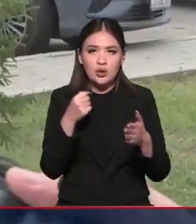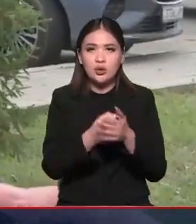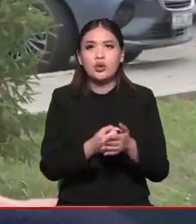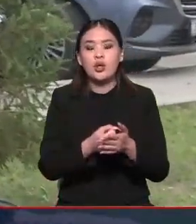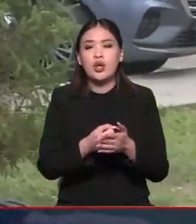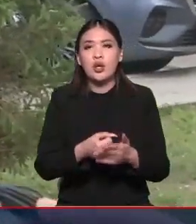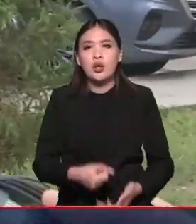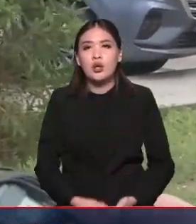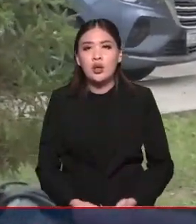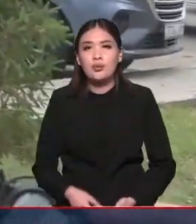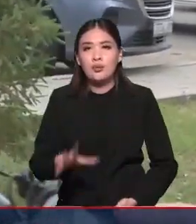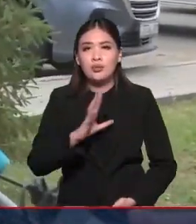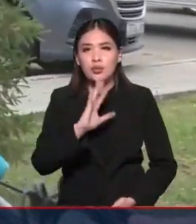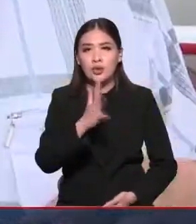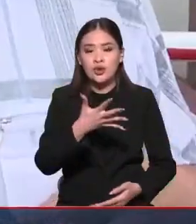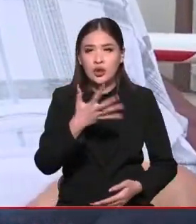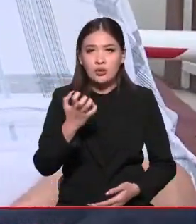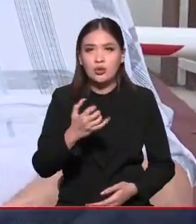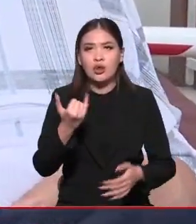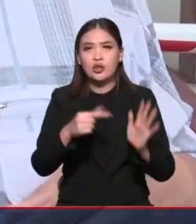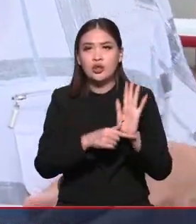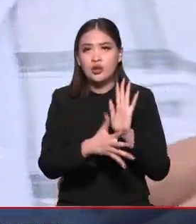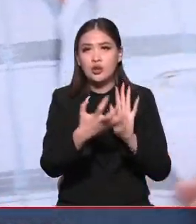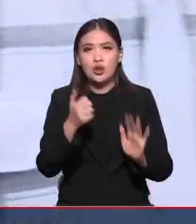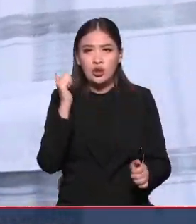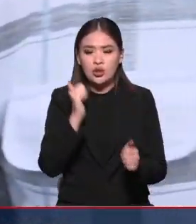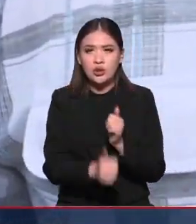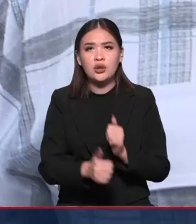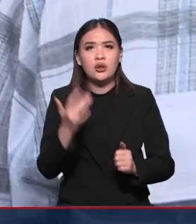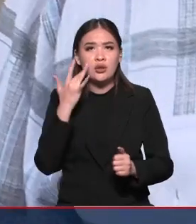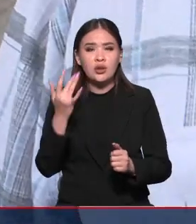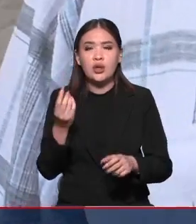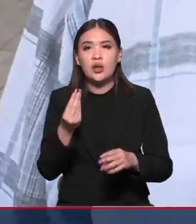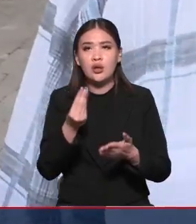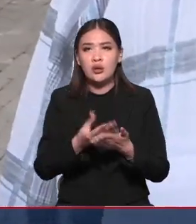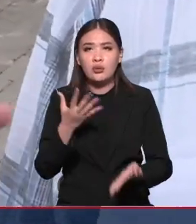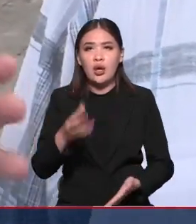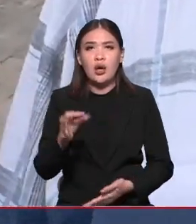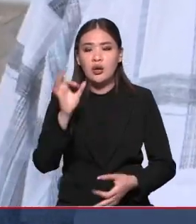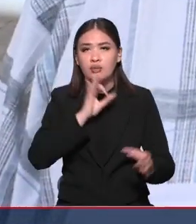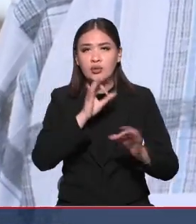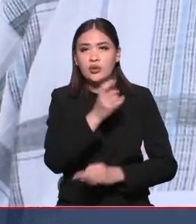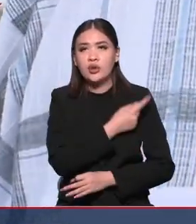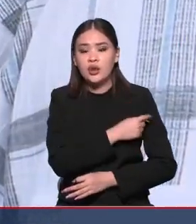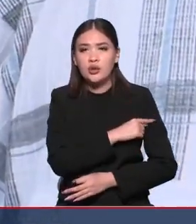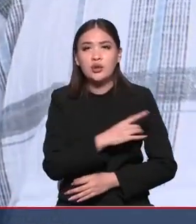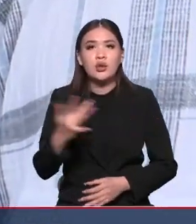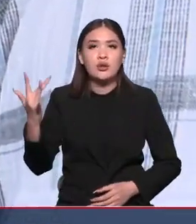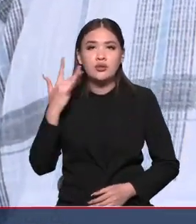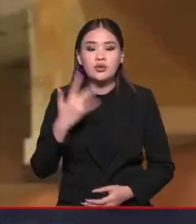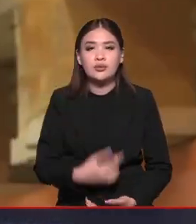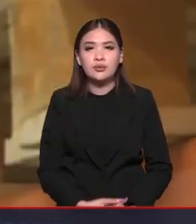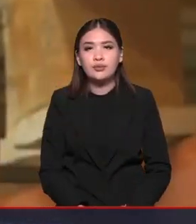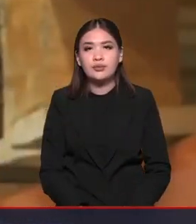Бұрын 5,5 мың, қазір 7,5 мың. Ылғи да қымбаттай береді ғой, аптекада көп, баға да көп, баға да өсе